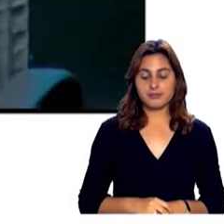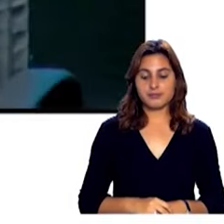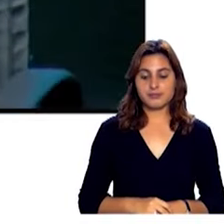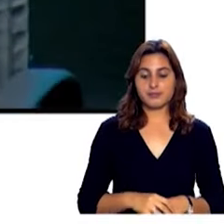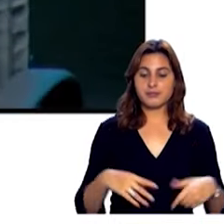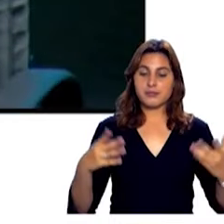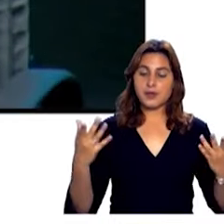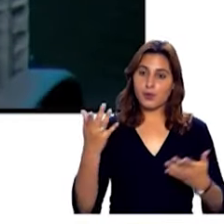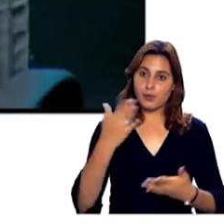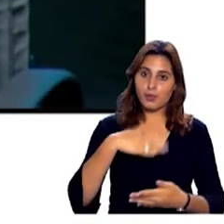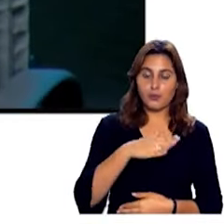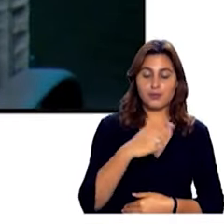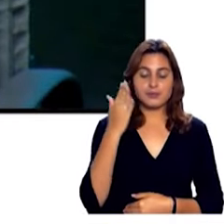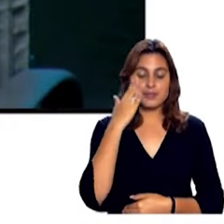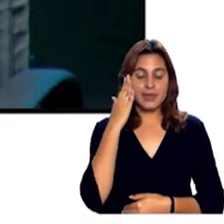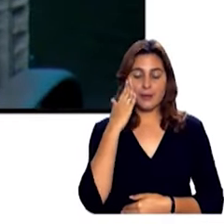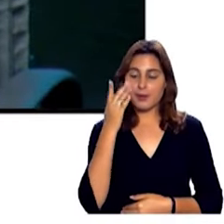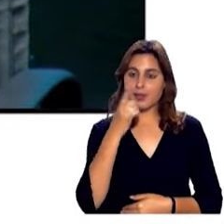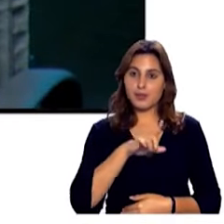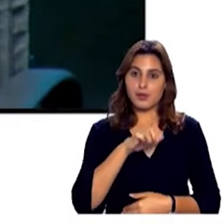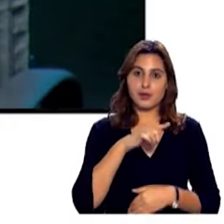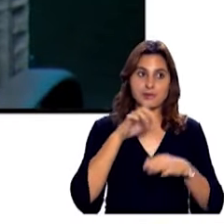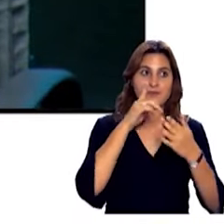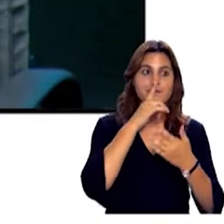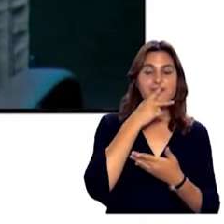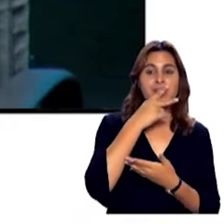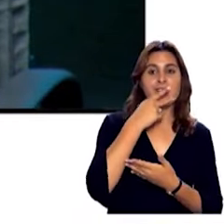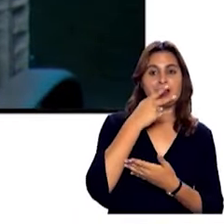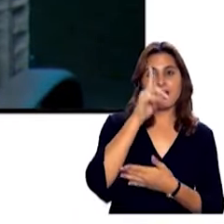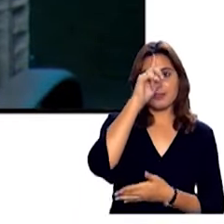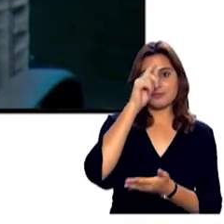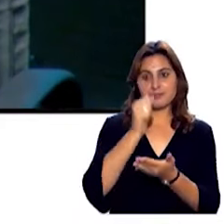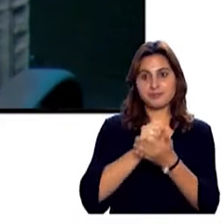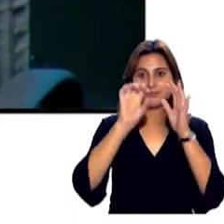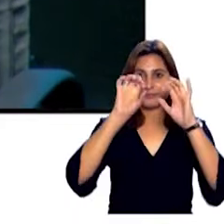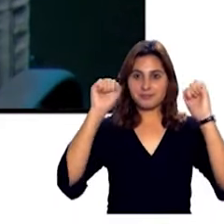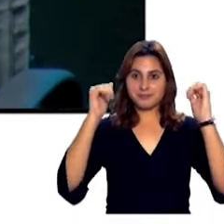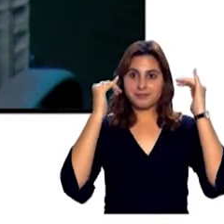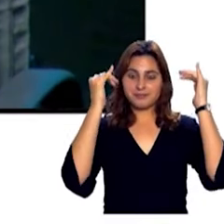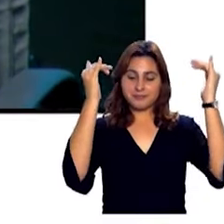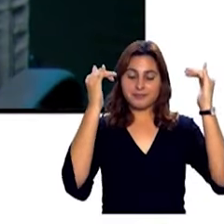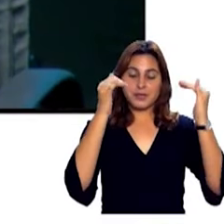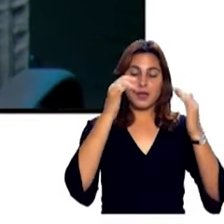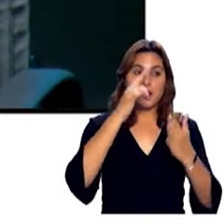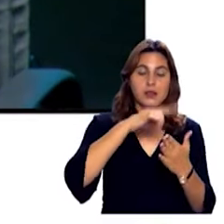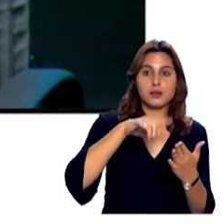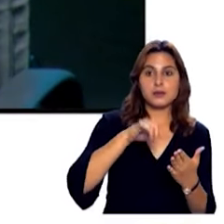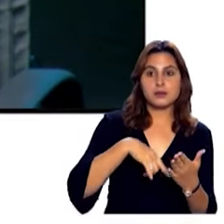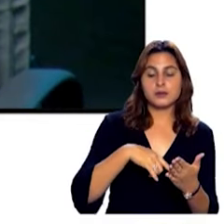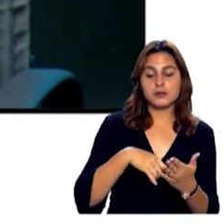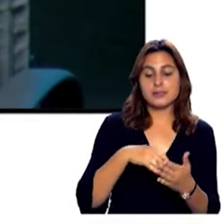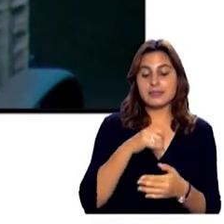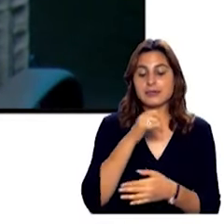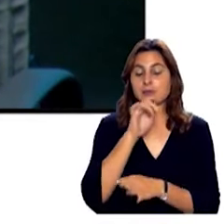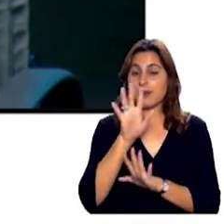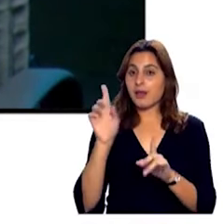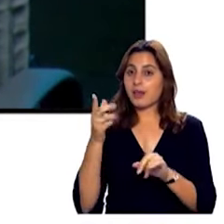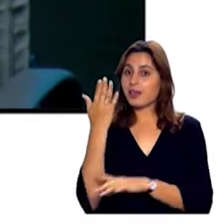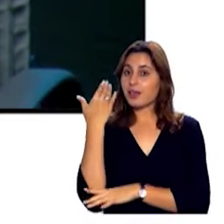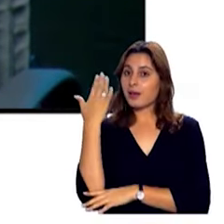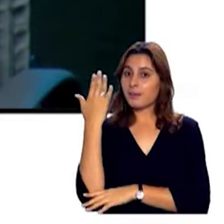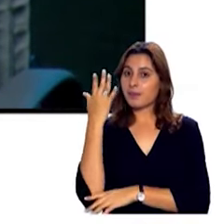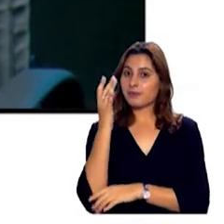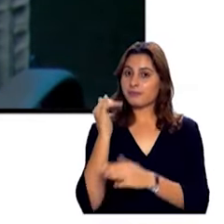de cassation d'aujourd'hui Sans rappeler que c'est une institution TRS